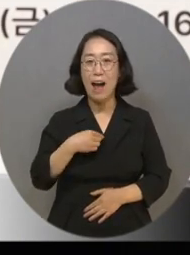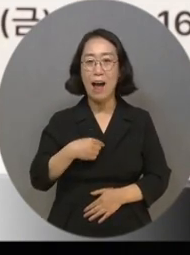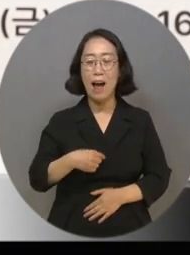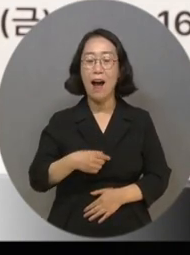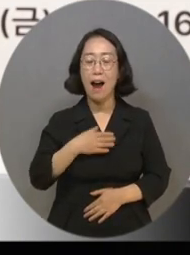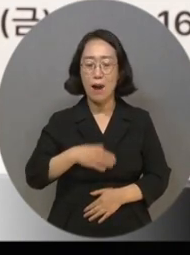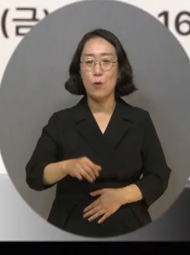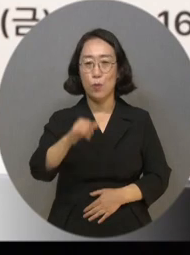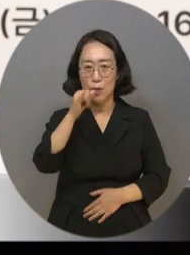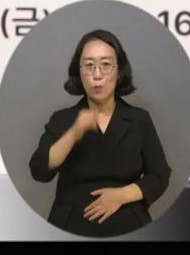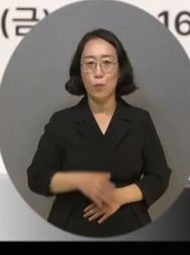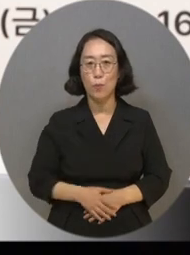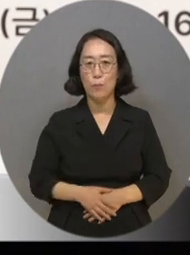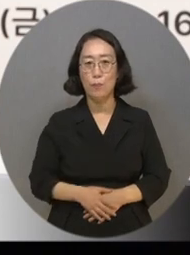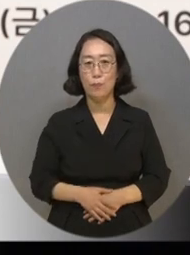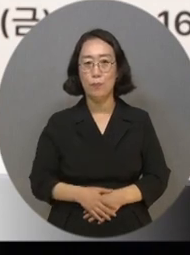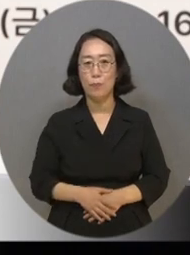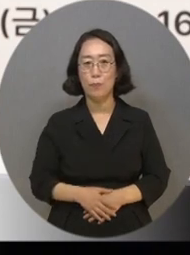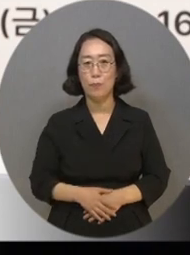알고